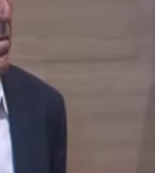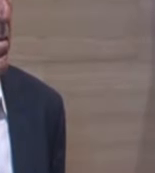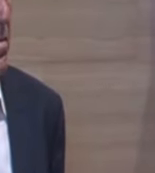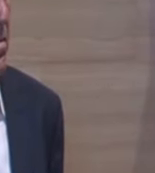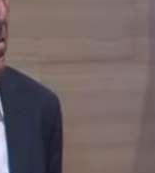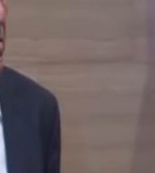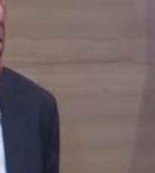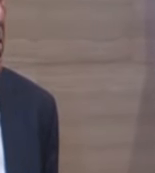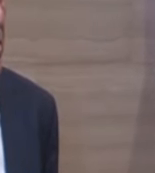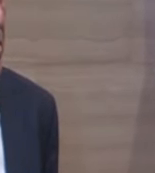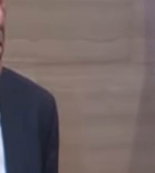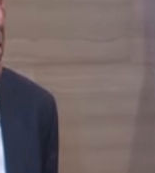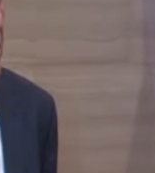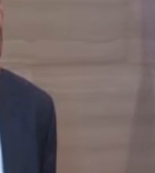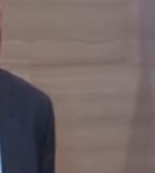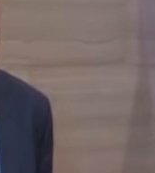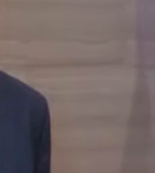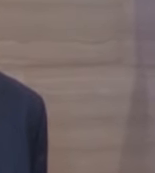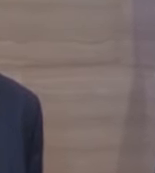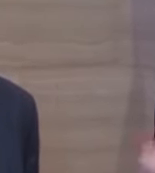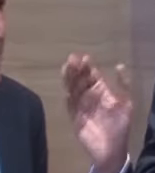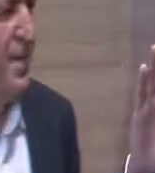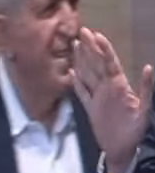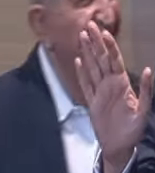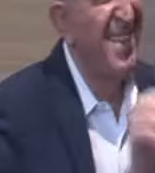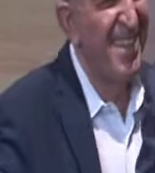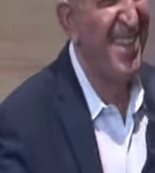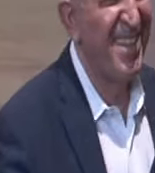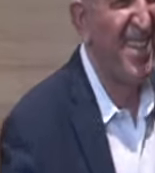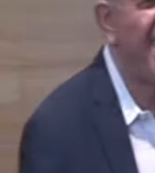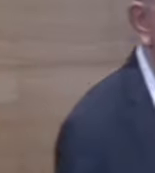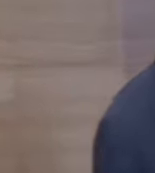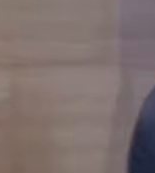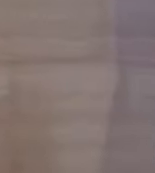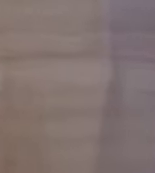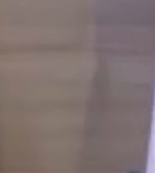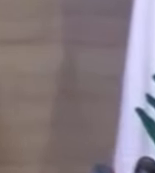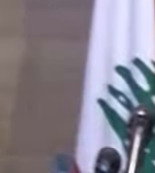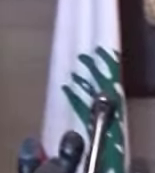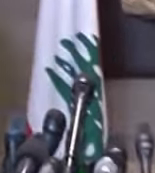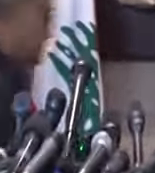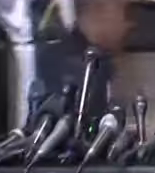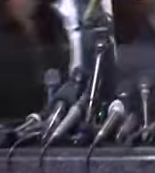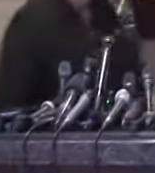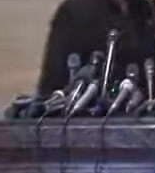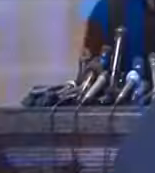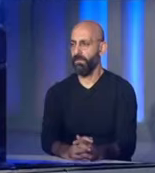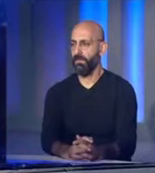الموجوده منذ اسابيع وسا استمر في القيام بذلك واعتذر ولكن لن اخذ اي